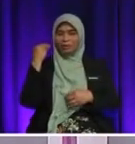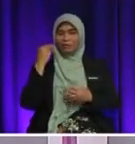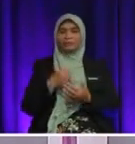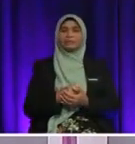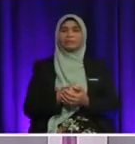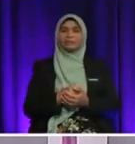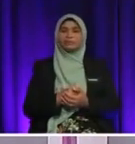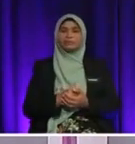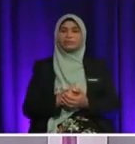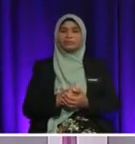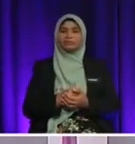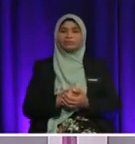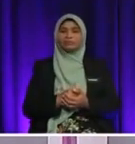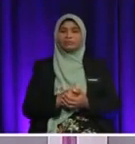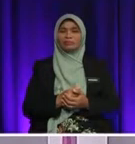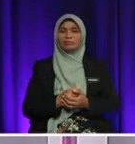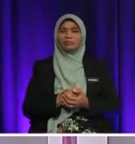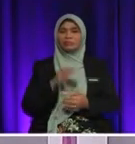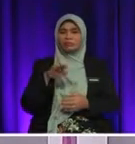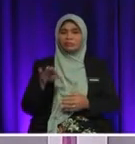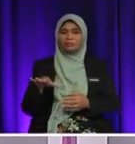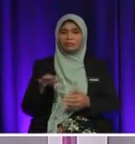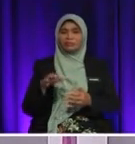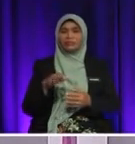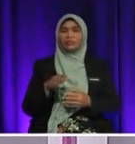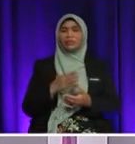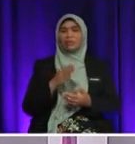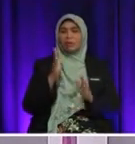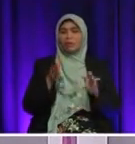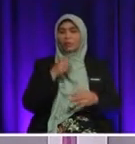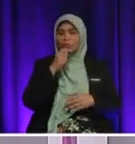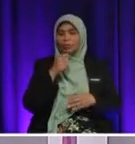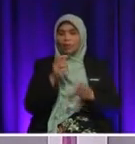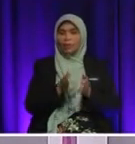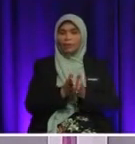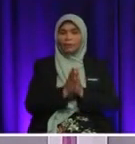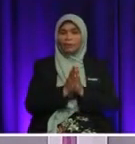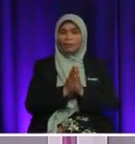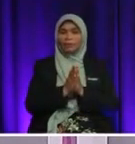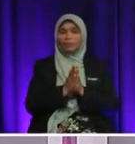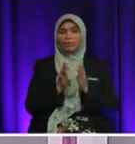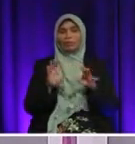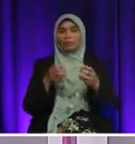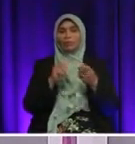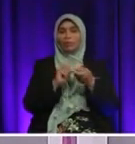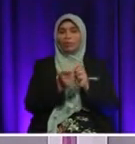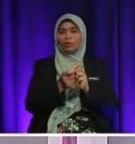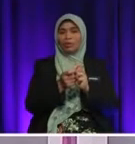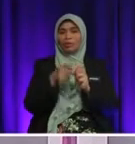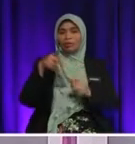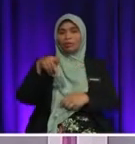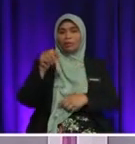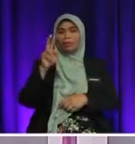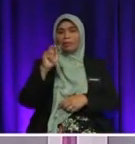rumah. Jadi budak miskin orang tua itu meminta membuat pertukaran. Barang